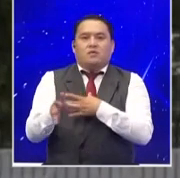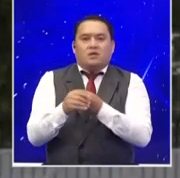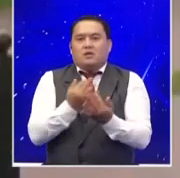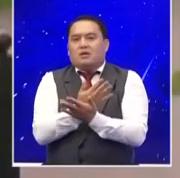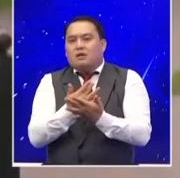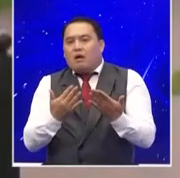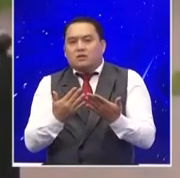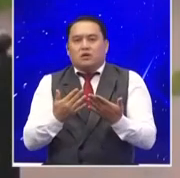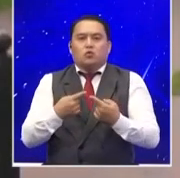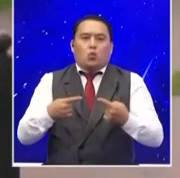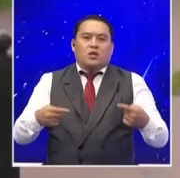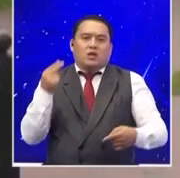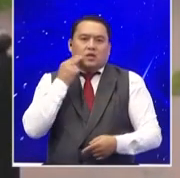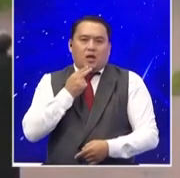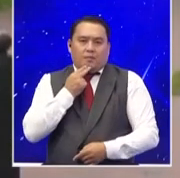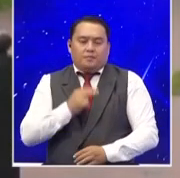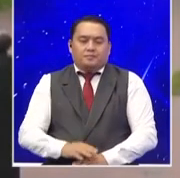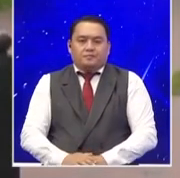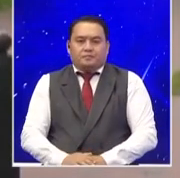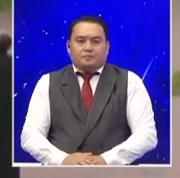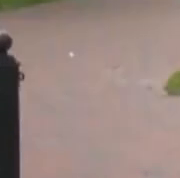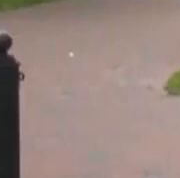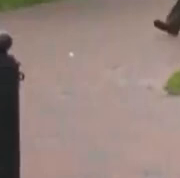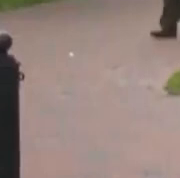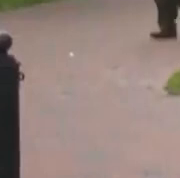несколькими десятками других приложений из Китая.